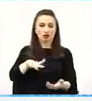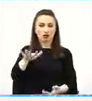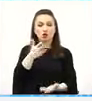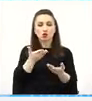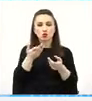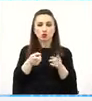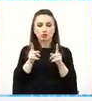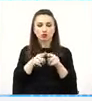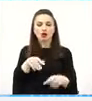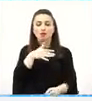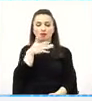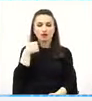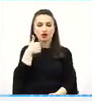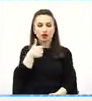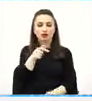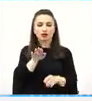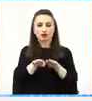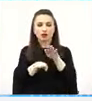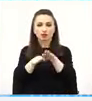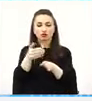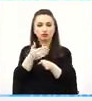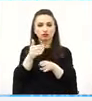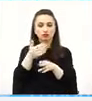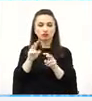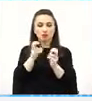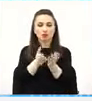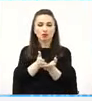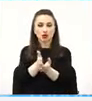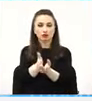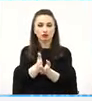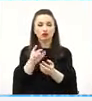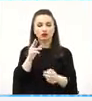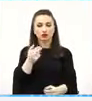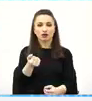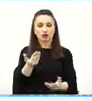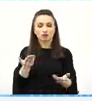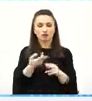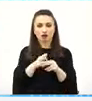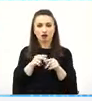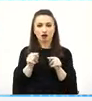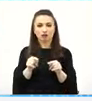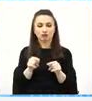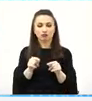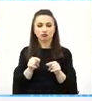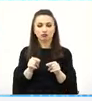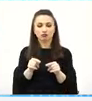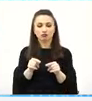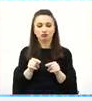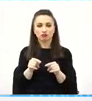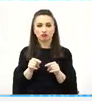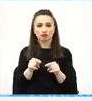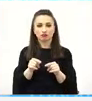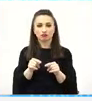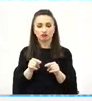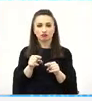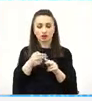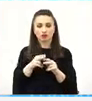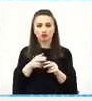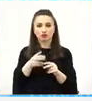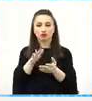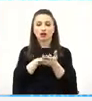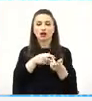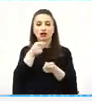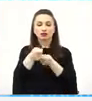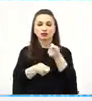თუმცა ბევრი კარგი ნაბიჯი იქნა გადადგმული ამ მიმართულებით და ამ წეს ანუ